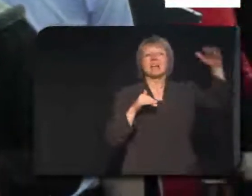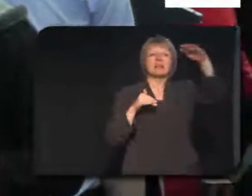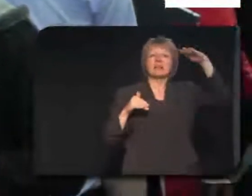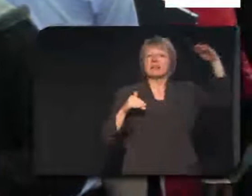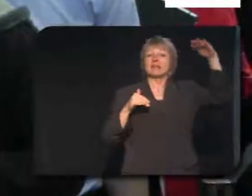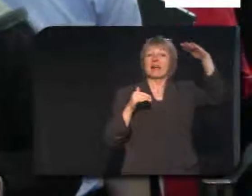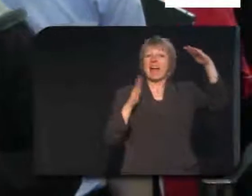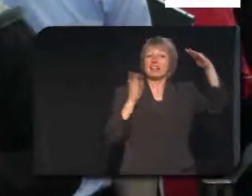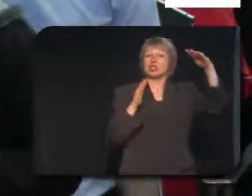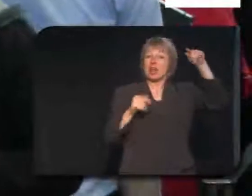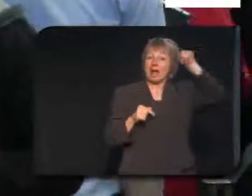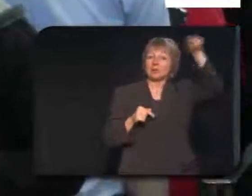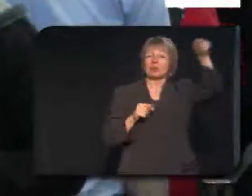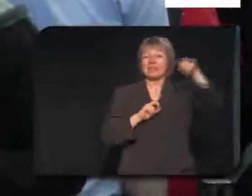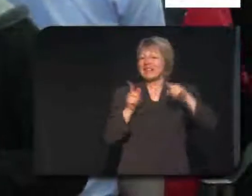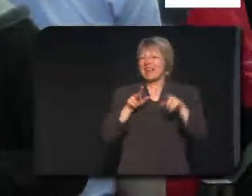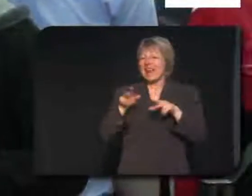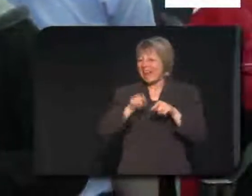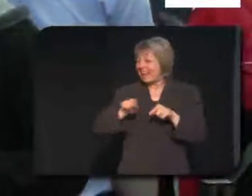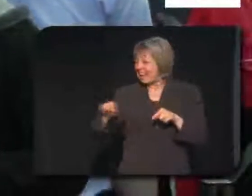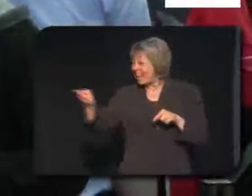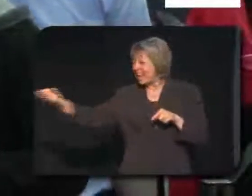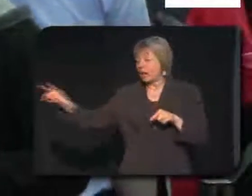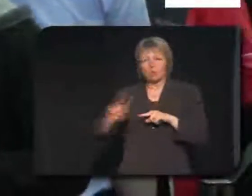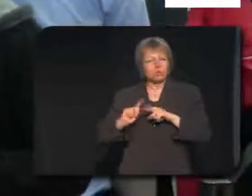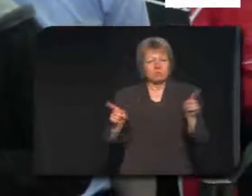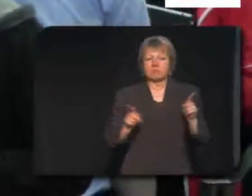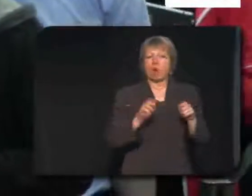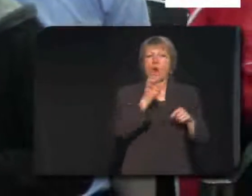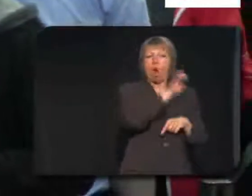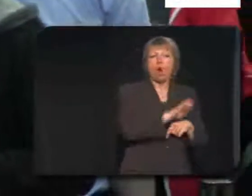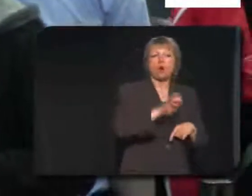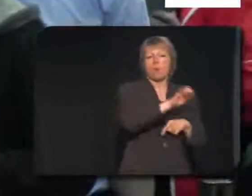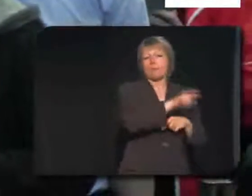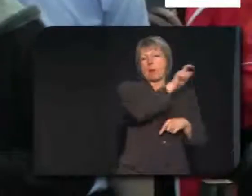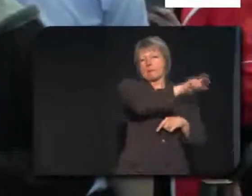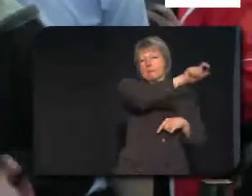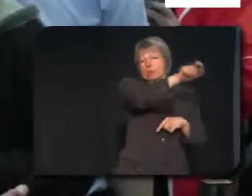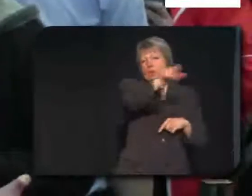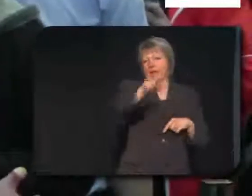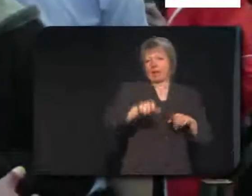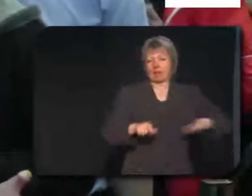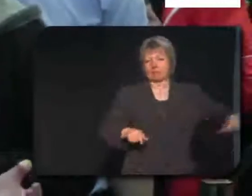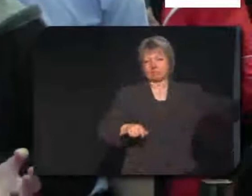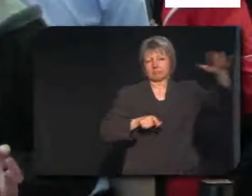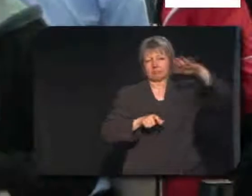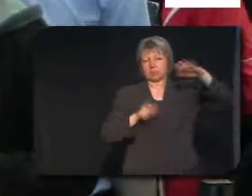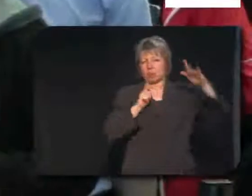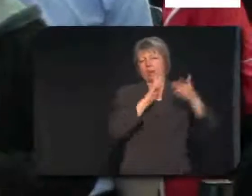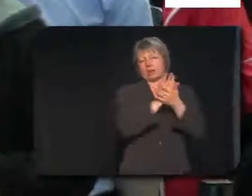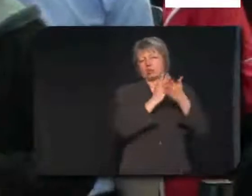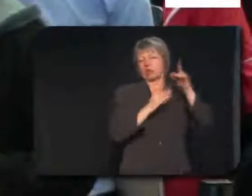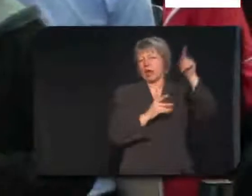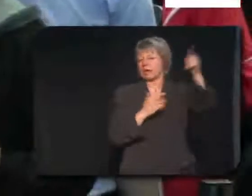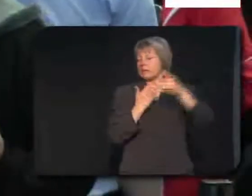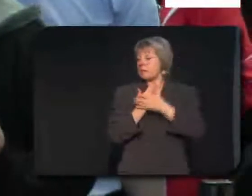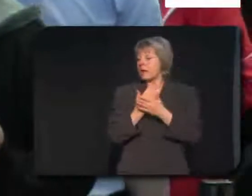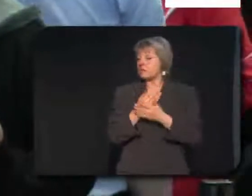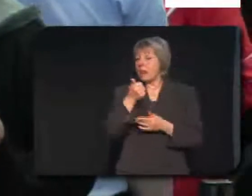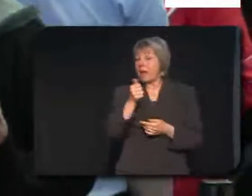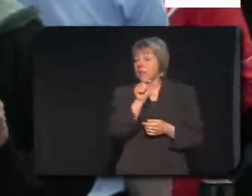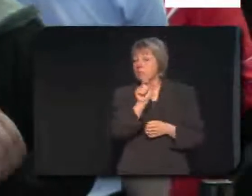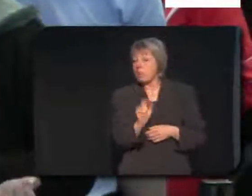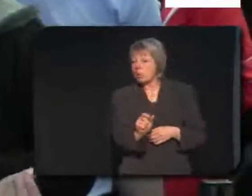Entscheidungen nicht von den Regierungen sondern von den europäischen Bürgerinnen und Bürgern und ja wenn ihr mit einem Modul zum Beispiel